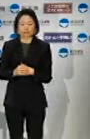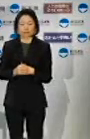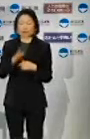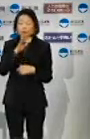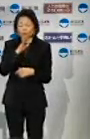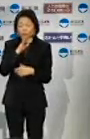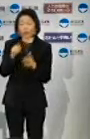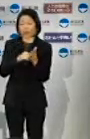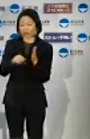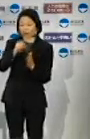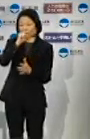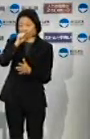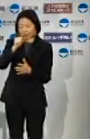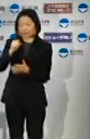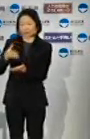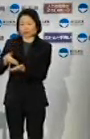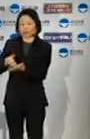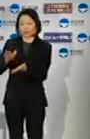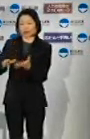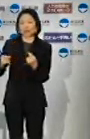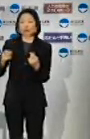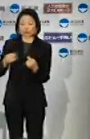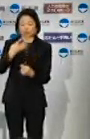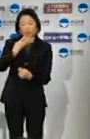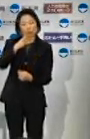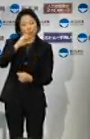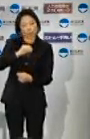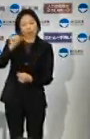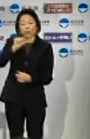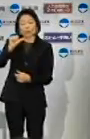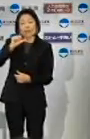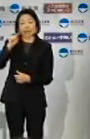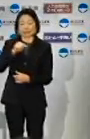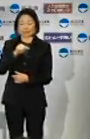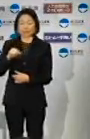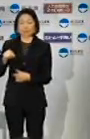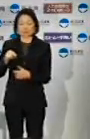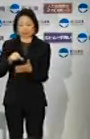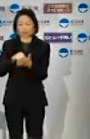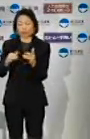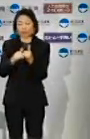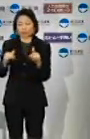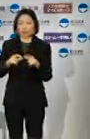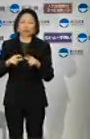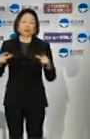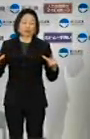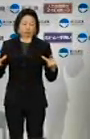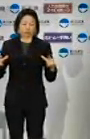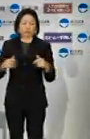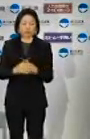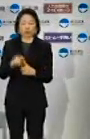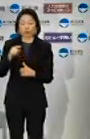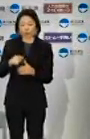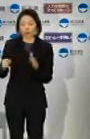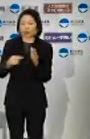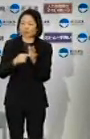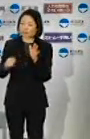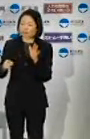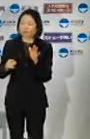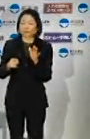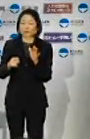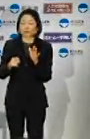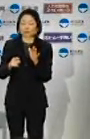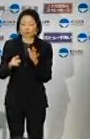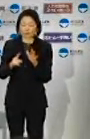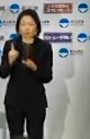著しい反応があったっていう話しもありましたけど、4万5000ぐらいで結構増えてるっていう、この反響の受け止め